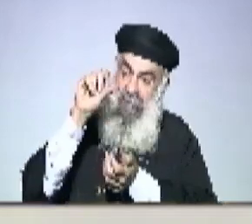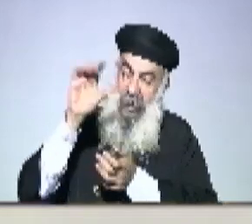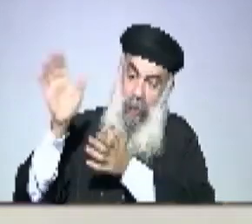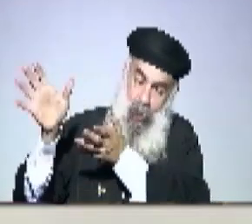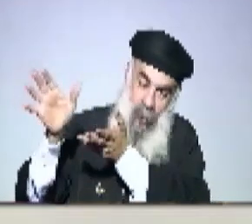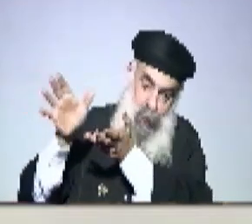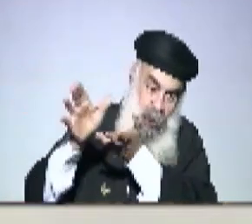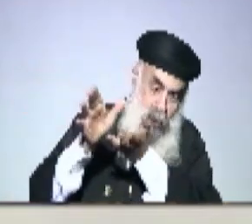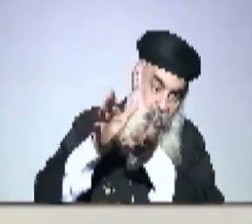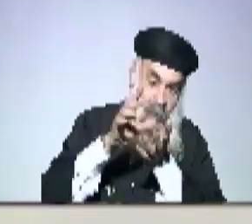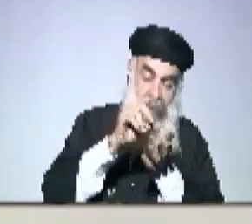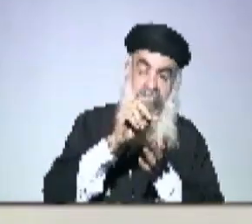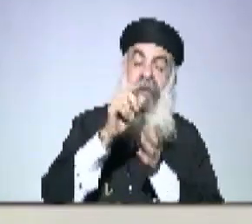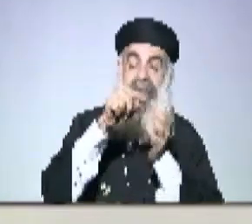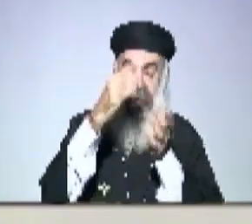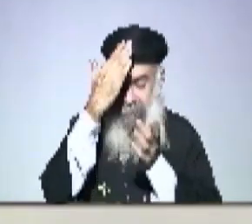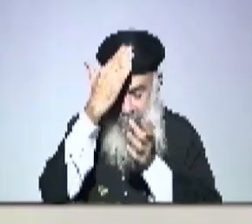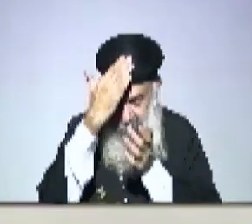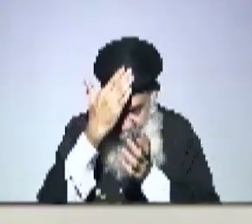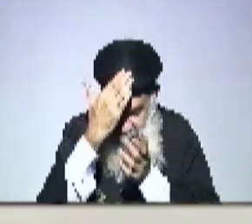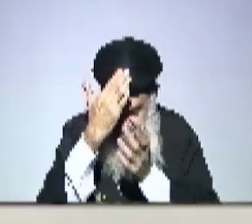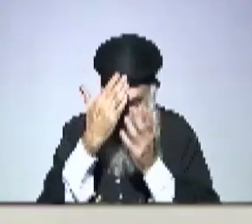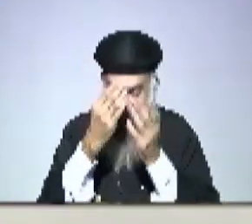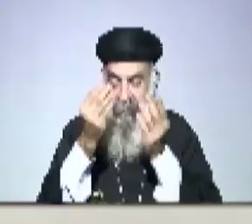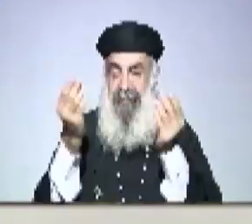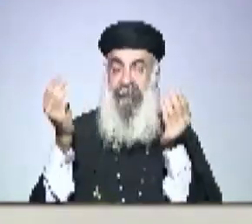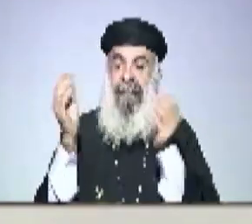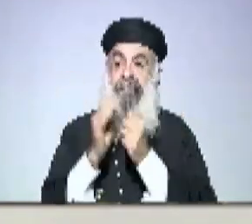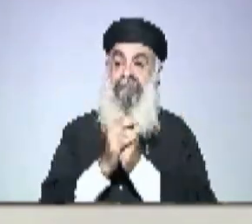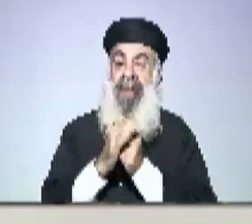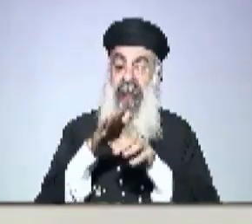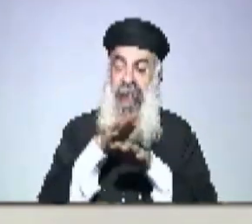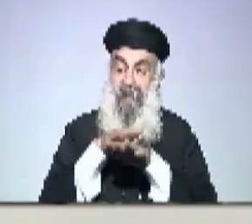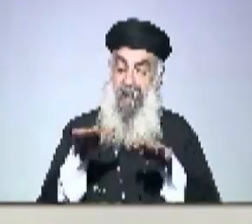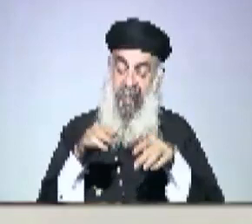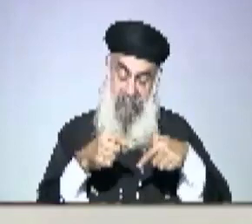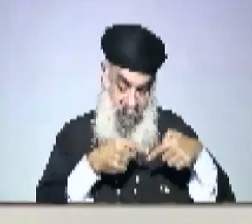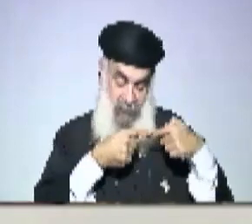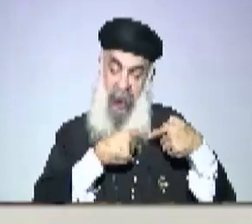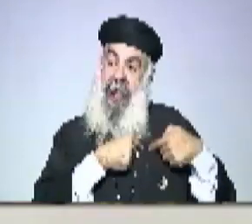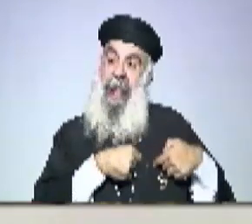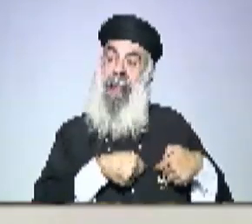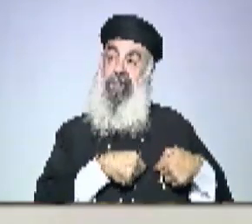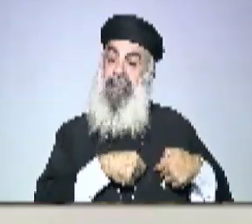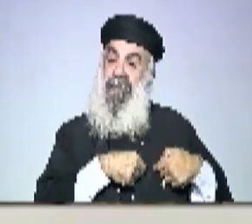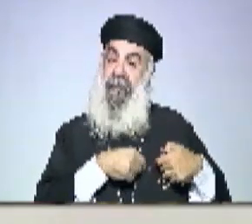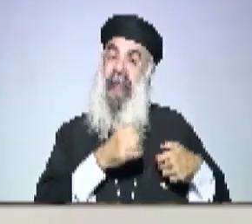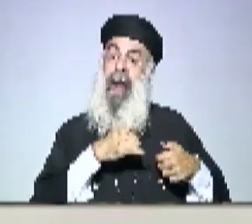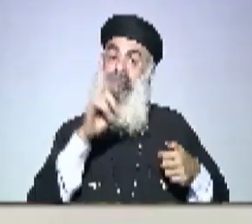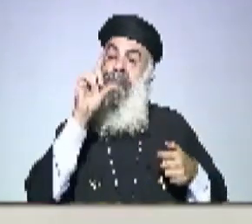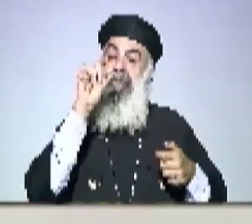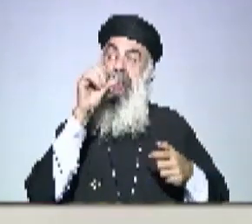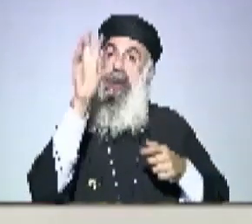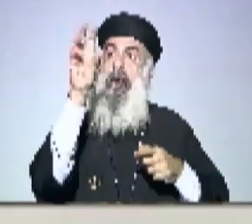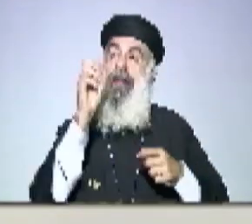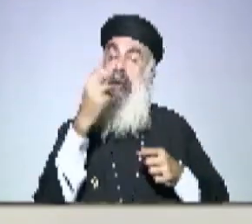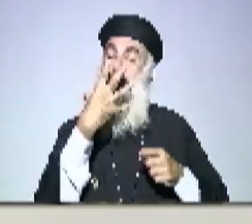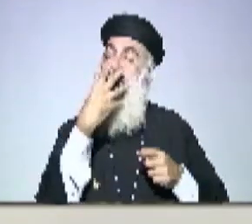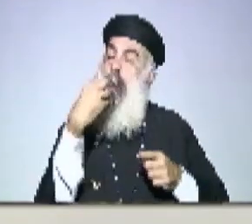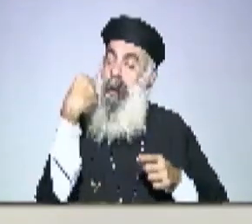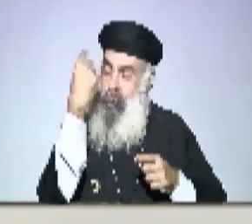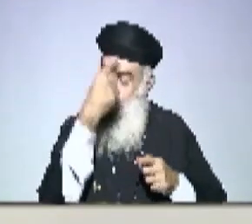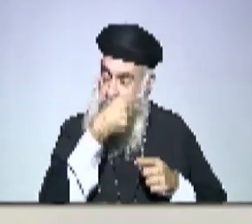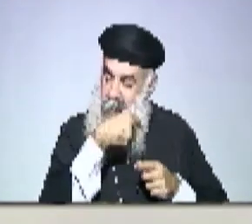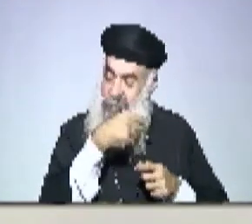الارض هيبقى ف خير كتير الارض دي هي قلبي اللي محتاج مياه الروح القدس عشان